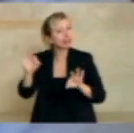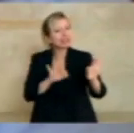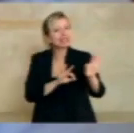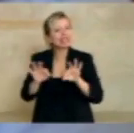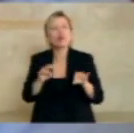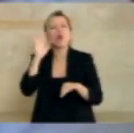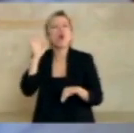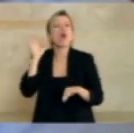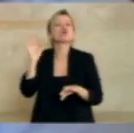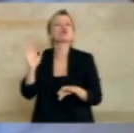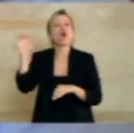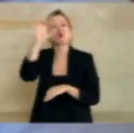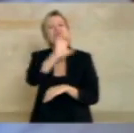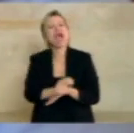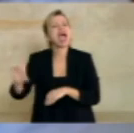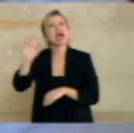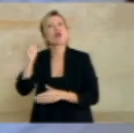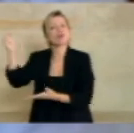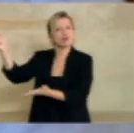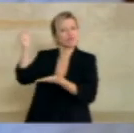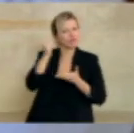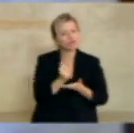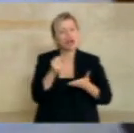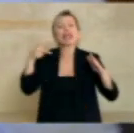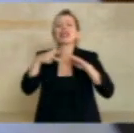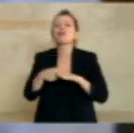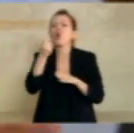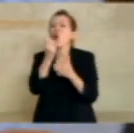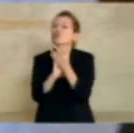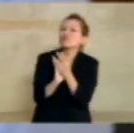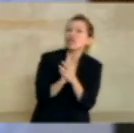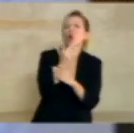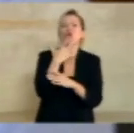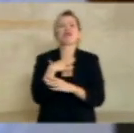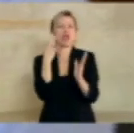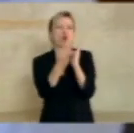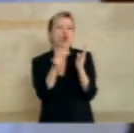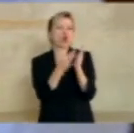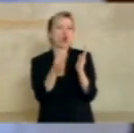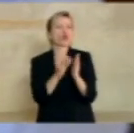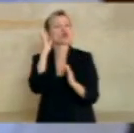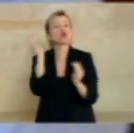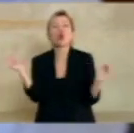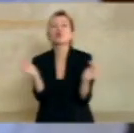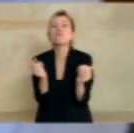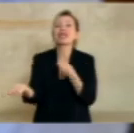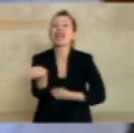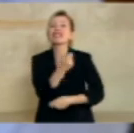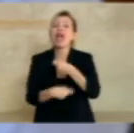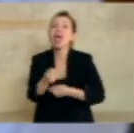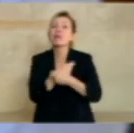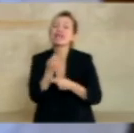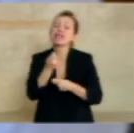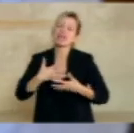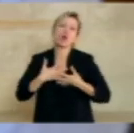ΕΣΠΑ και να αναθεωρηθεί το Ταμείο Ανάκαμψης ώστε να δημιουργηθούν πόροι για τις μικρές και πολύ μικρές επιχειρήσεις που έχει